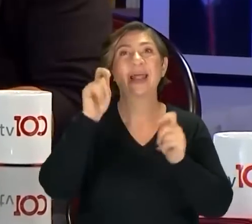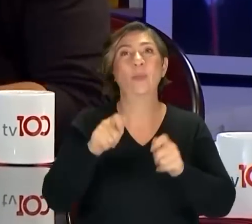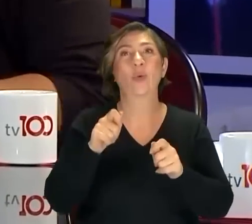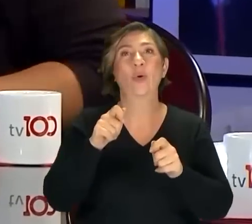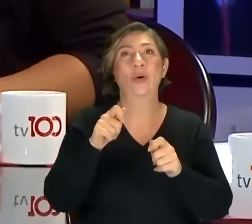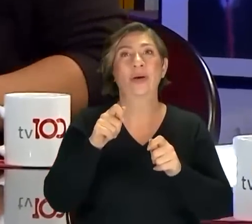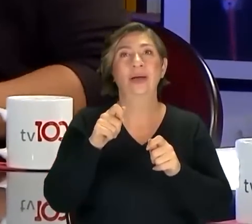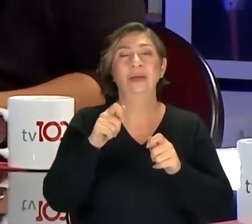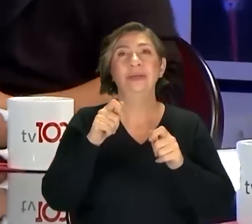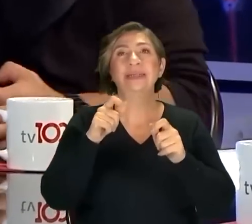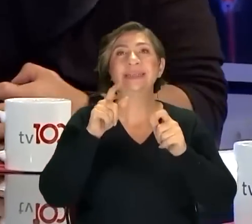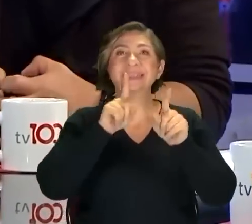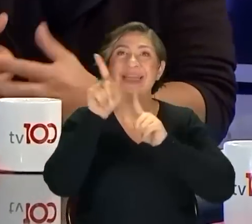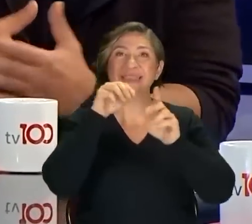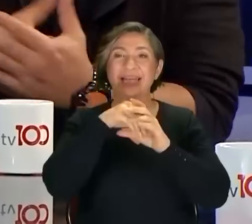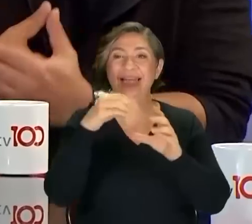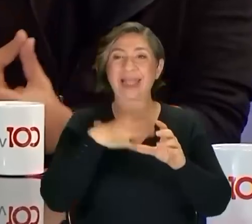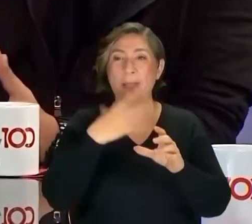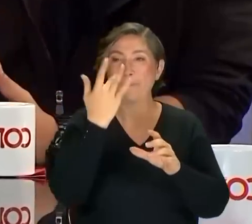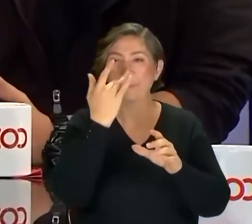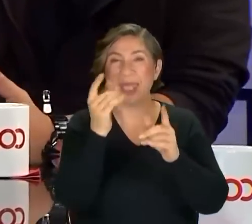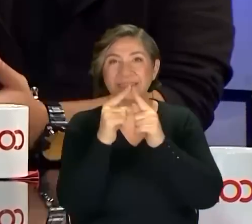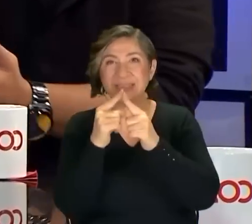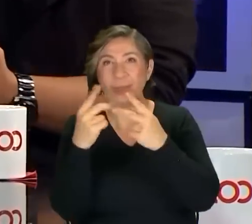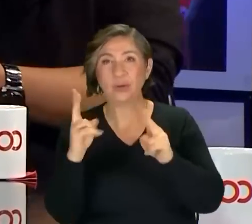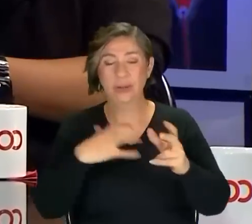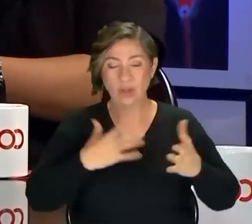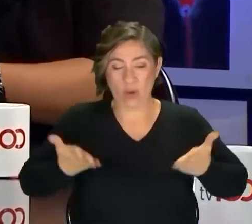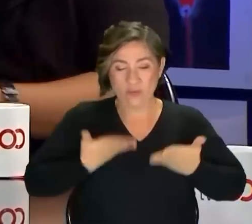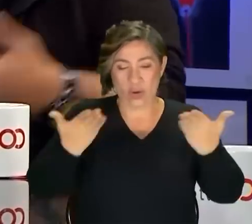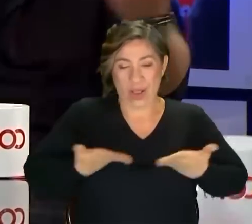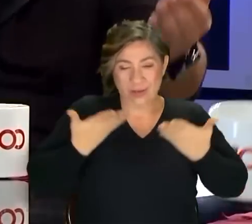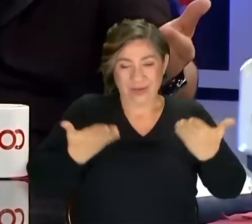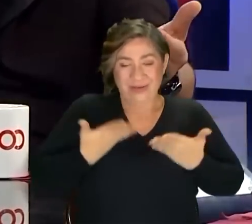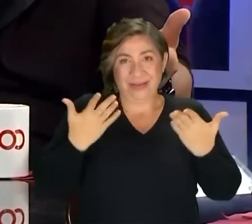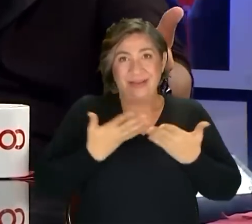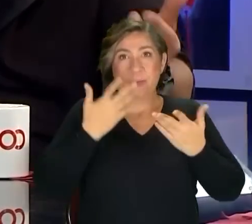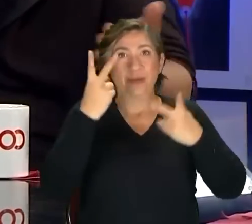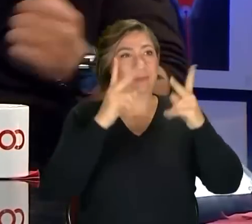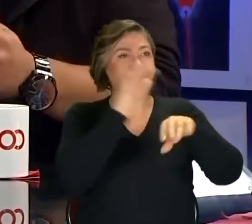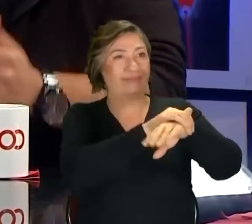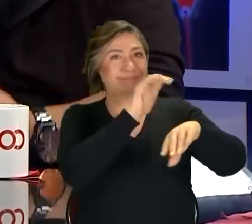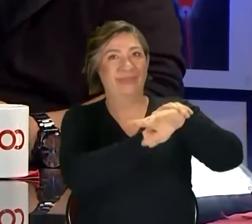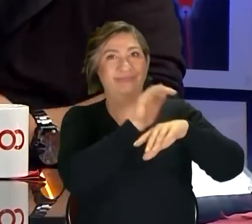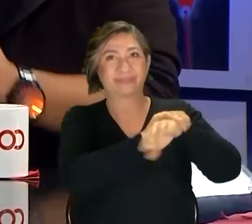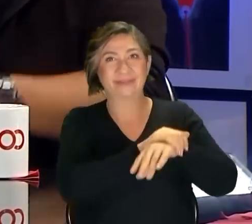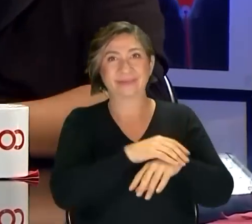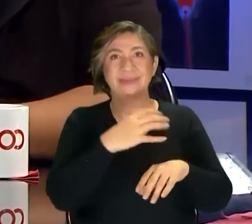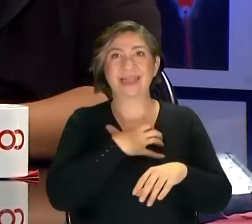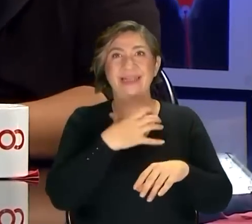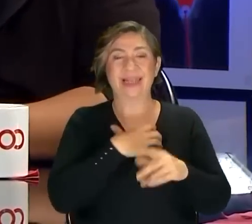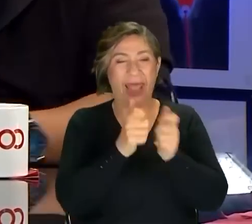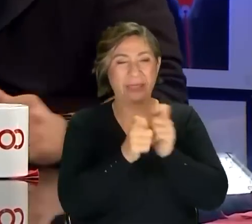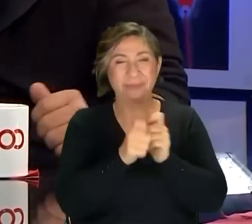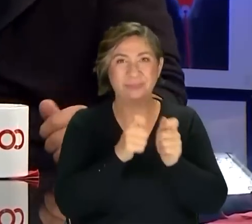bunu sektörde. Hani sosyal medyada kendine fake hesap açıp övüyorlar kendilerini yorumlarda. Birkaç kişi patladı hatta. Yanlışlıkla hesabını değiştirmeyi unutup kendi